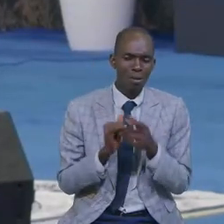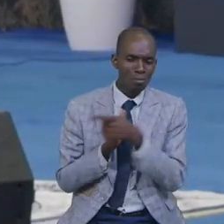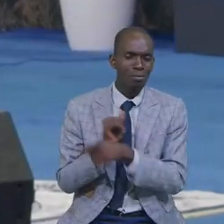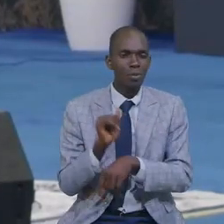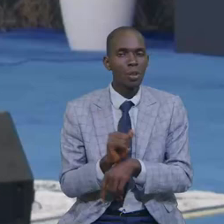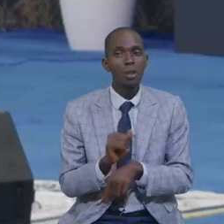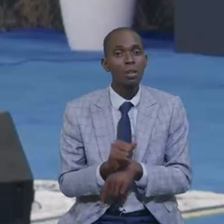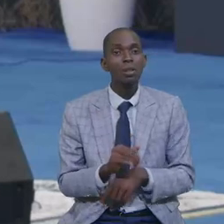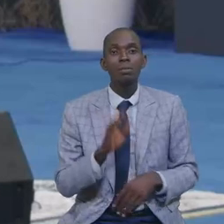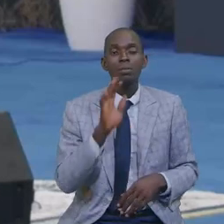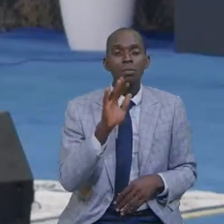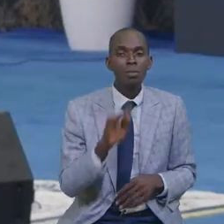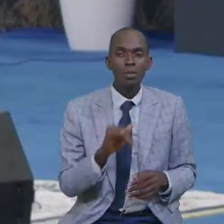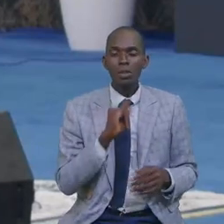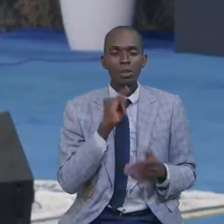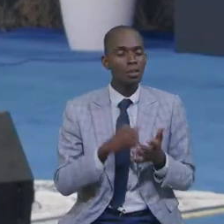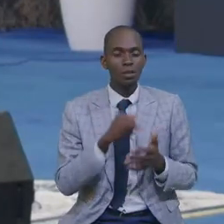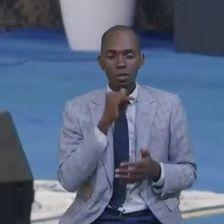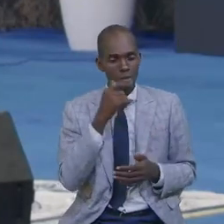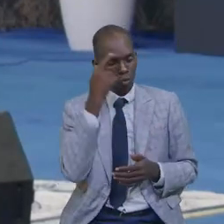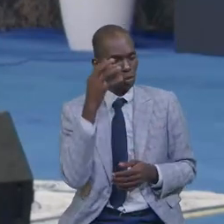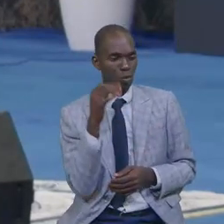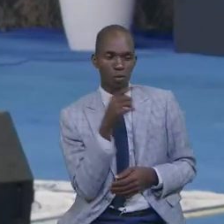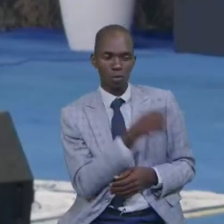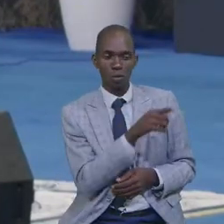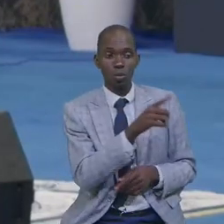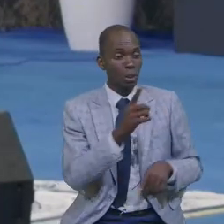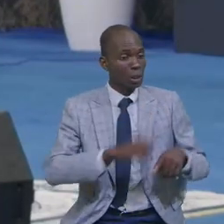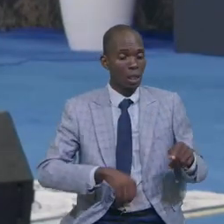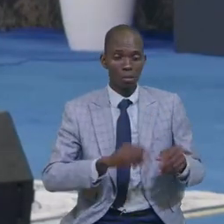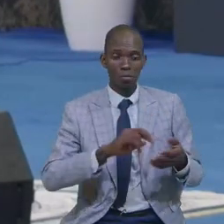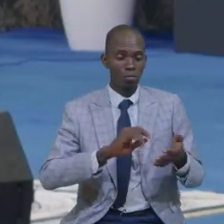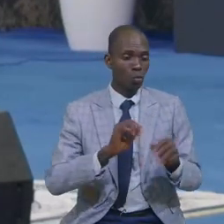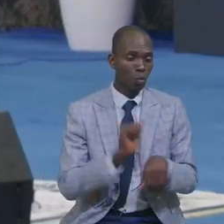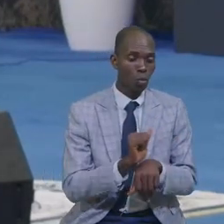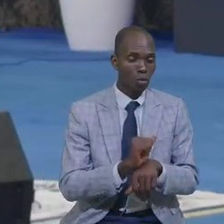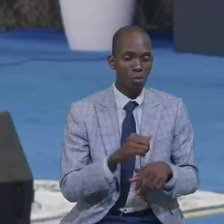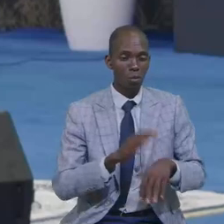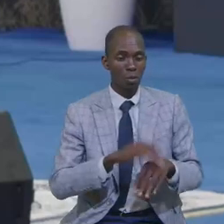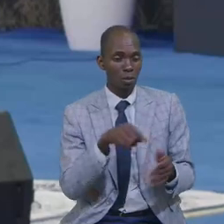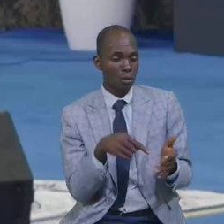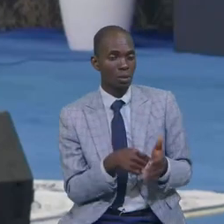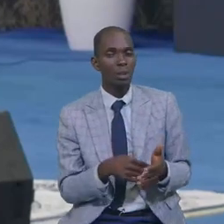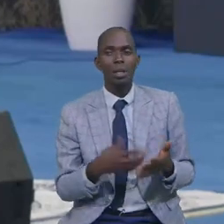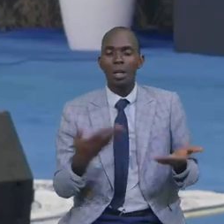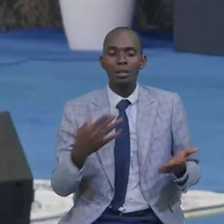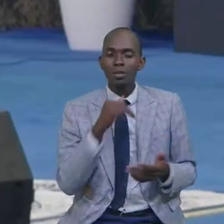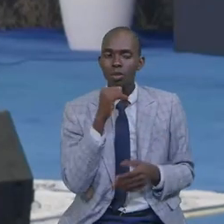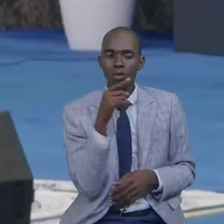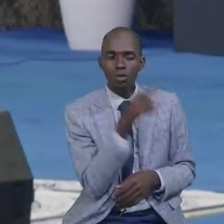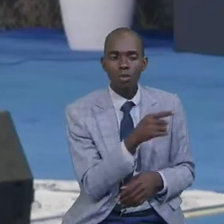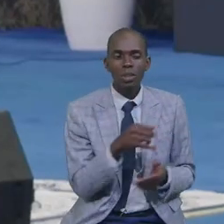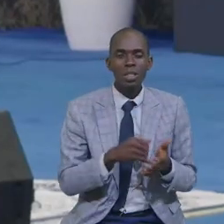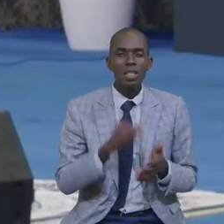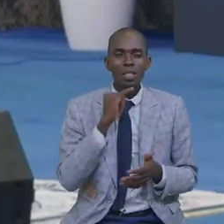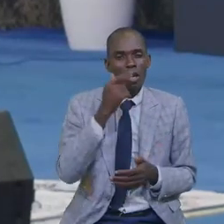ce n'est pas à cause de toi tu ne peux pas réparer cette chose tu ne peux pas remettre ça sur la route et ce